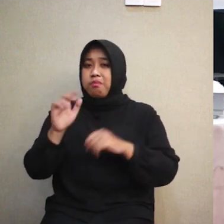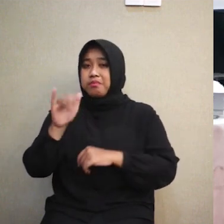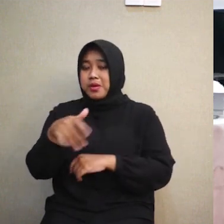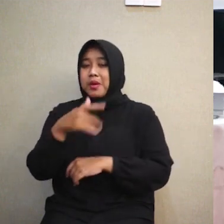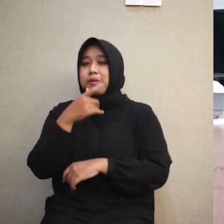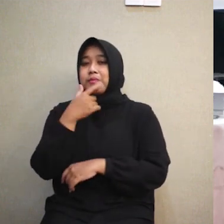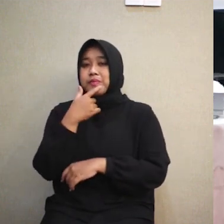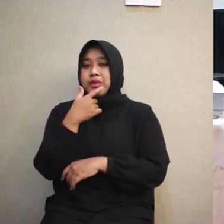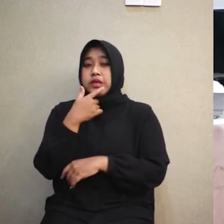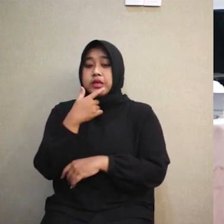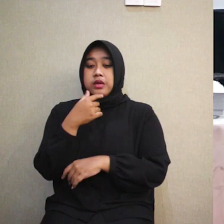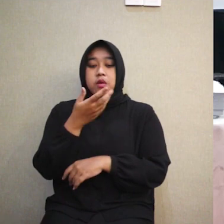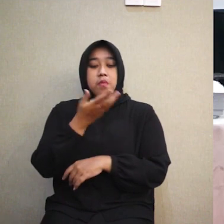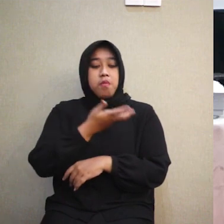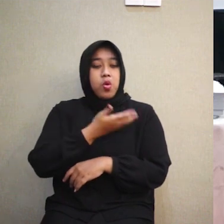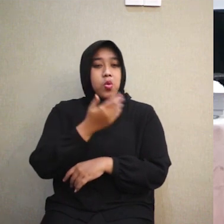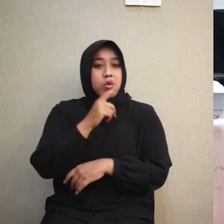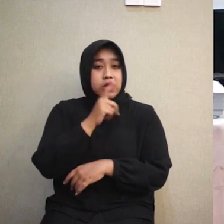ini